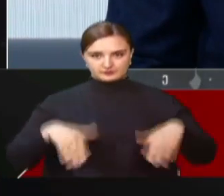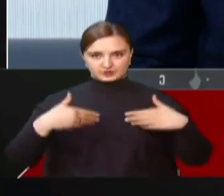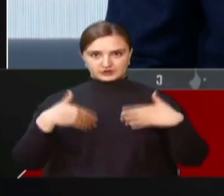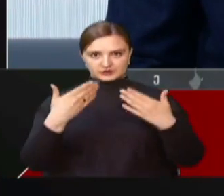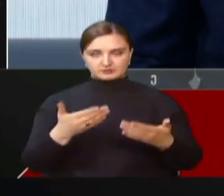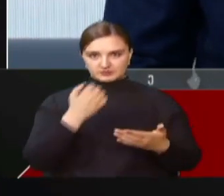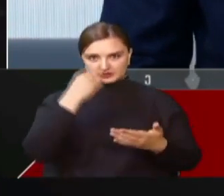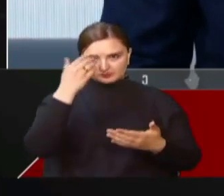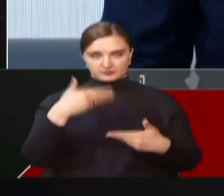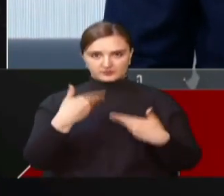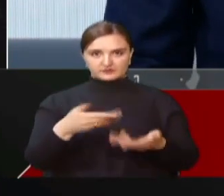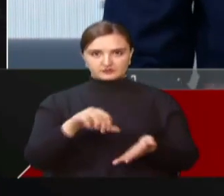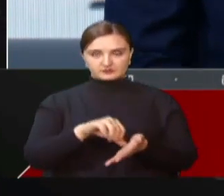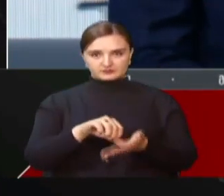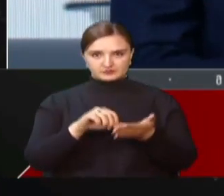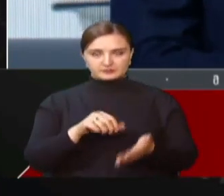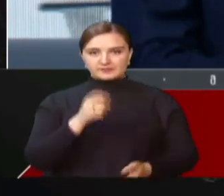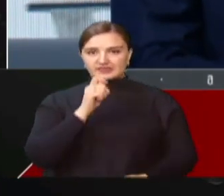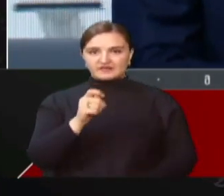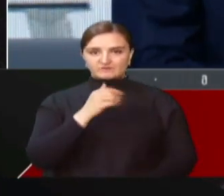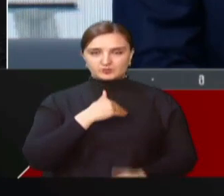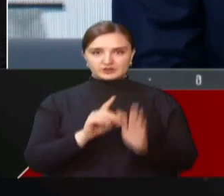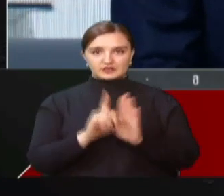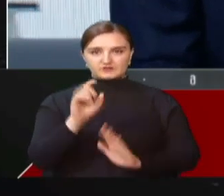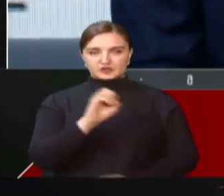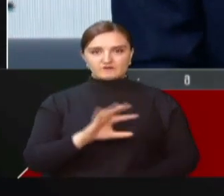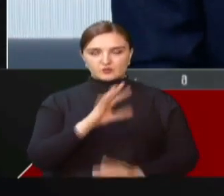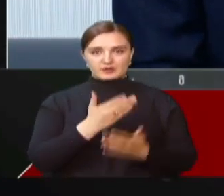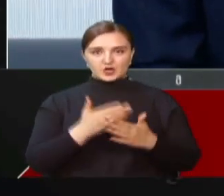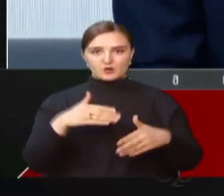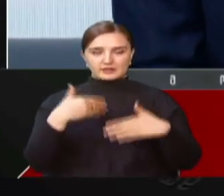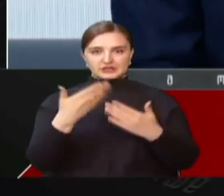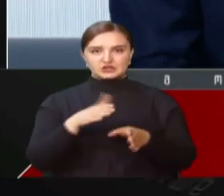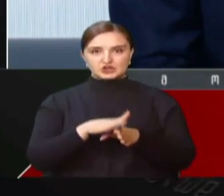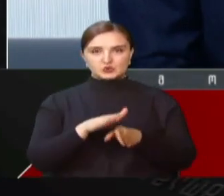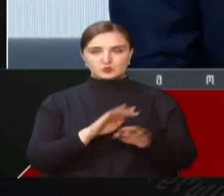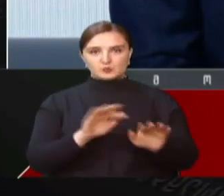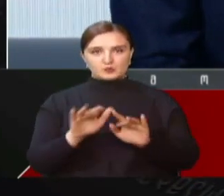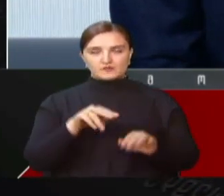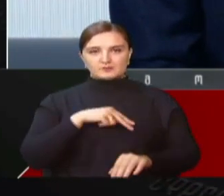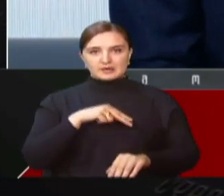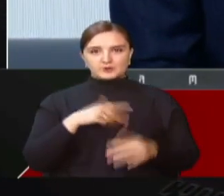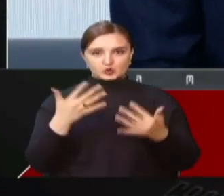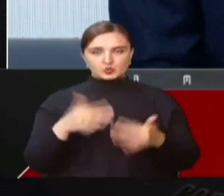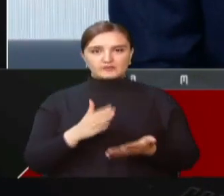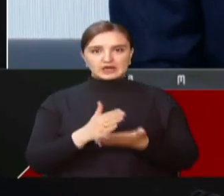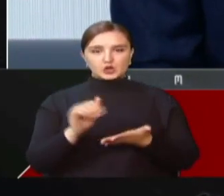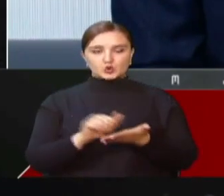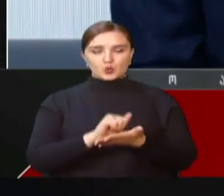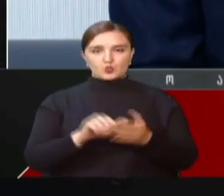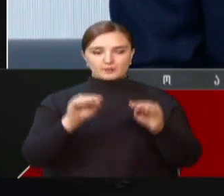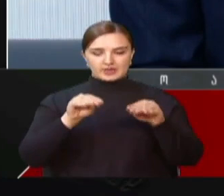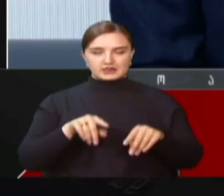Მოგესალმებით, მადლობა ჩართვისთვის. ბატონო ალუდა, ინტერვიუ მინდა დავიწყო ევროკომისიის რეკომენდაციების შესრულების პროცესით. პარლამენტში უკვე არის დოკუმენტი,